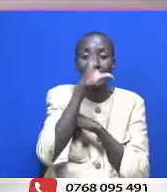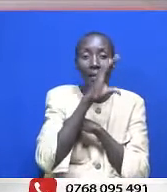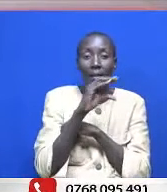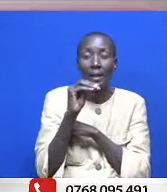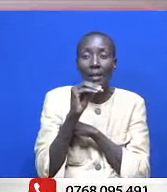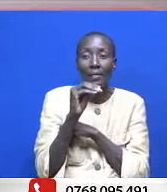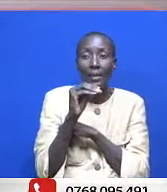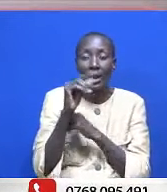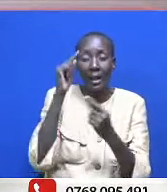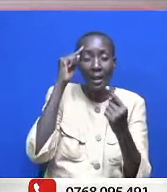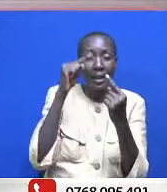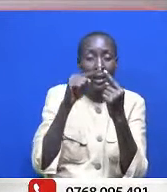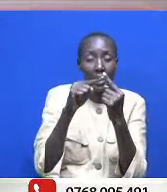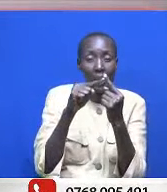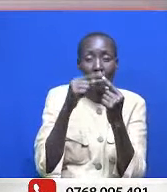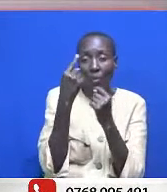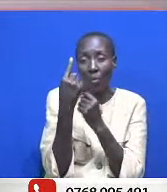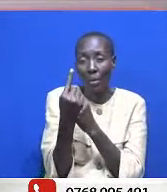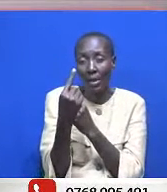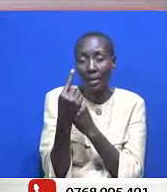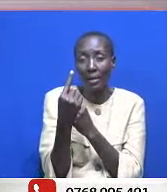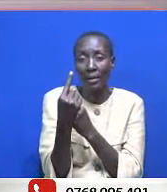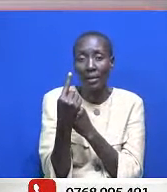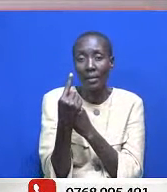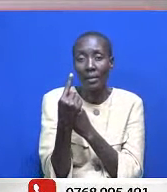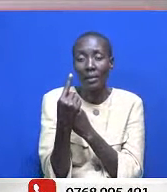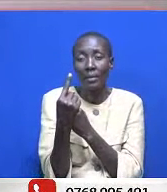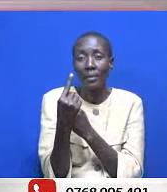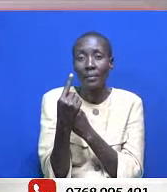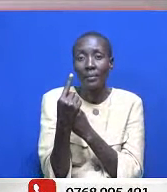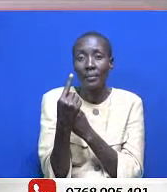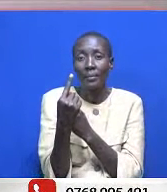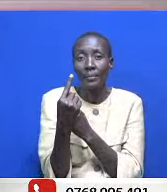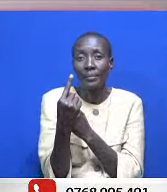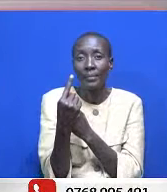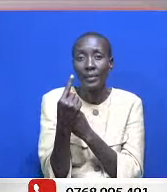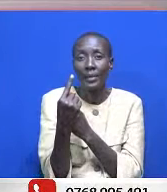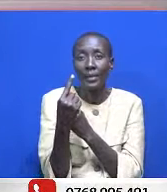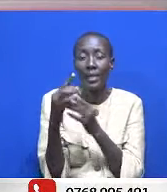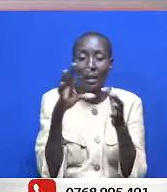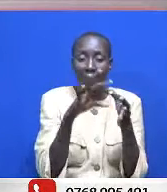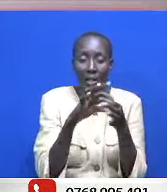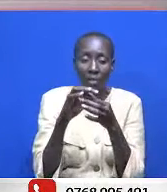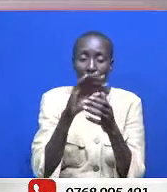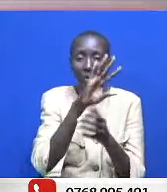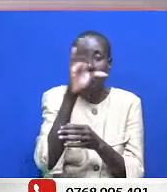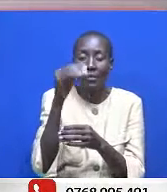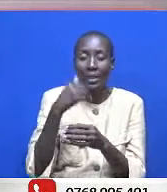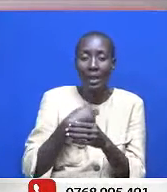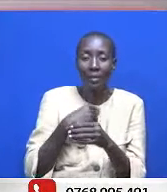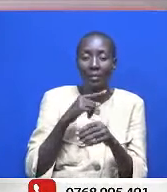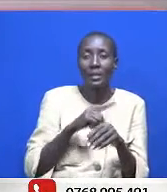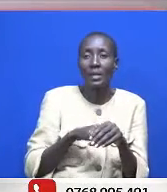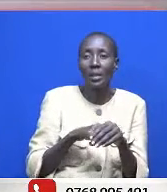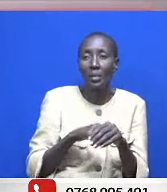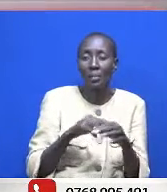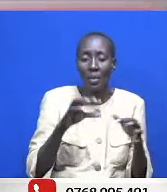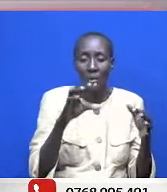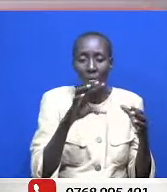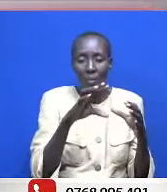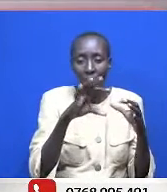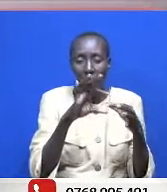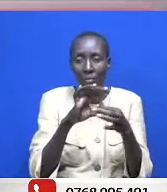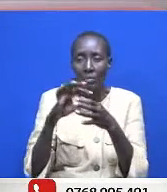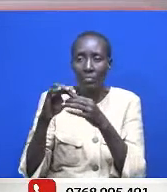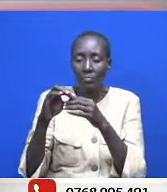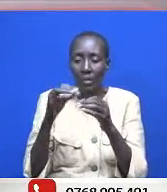malengo lengo moja ambalo Umoja wa Afrika ulikuwa nao wakati walikuwa wanajaribu kubuni tu